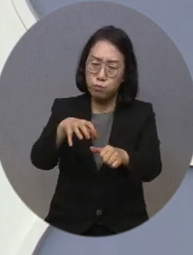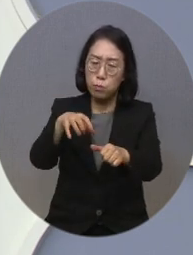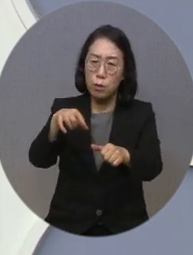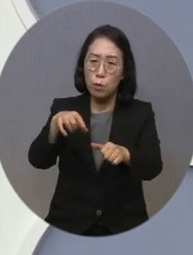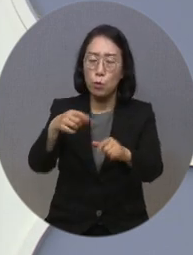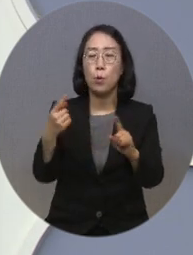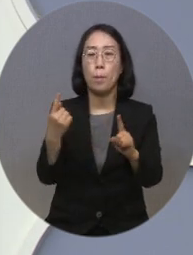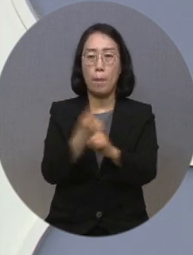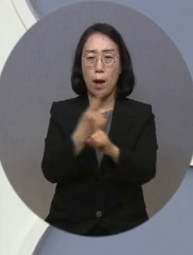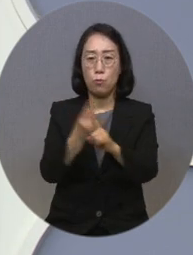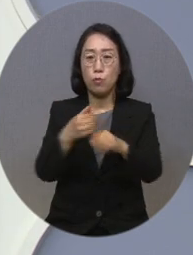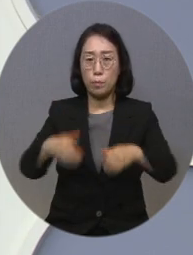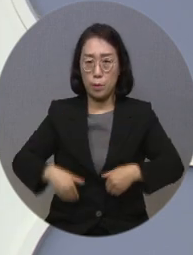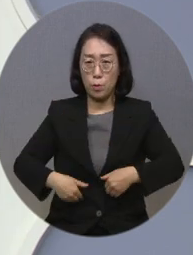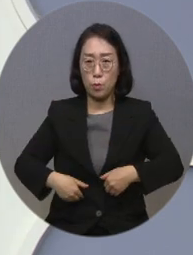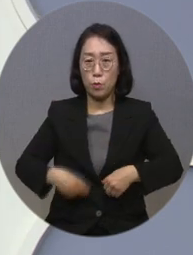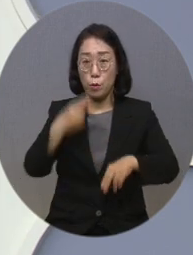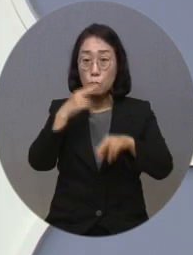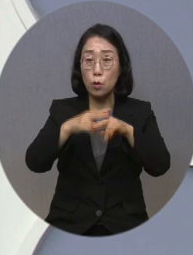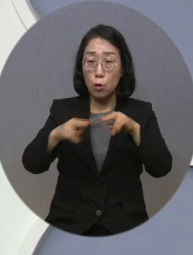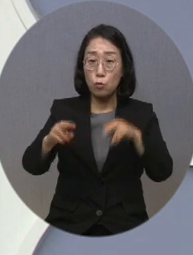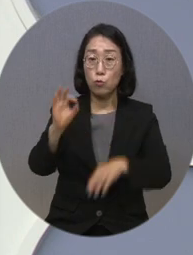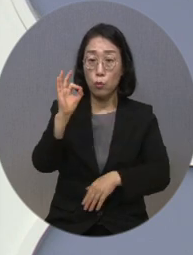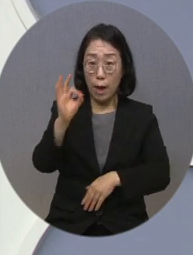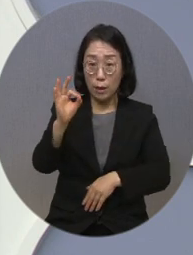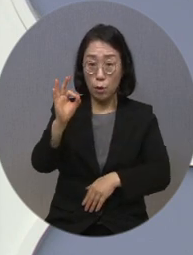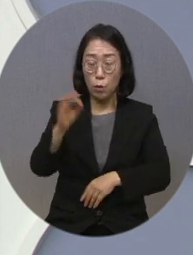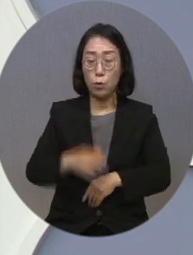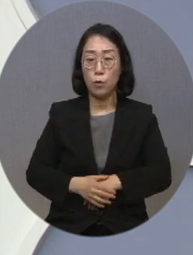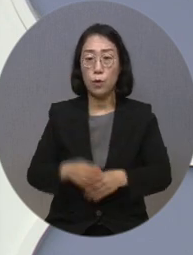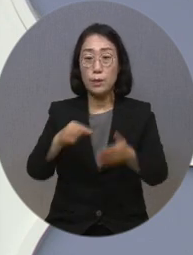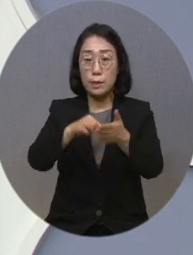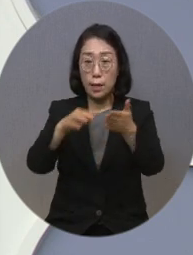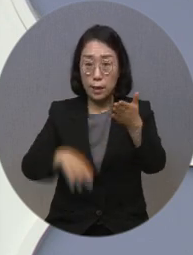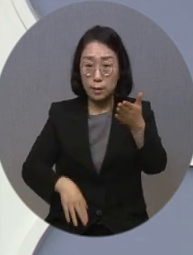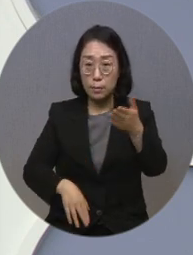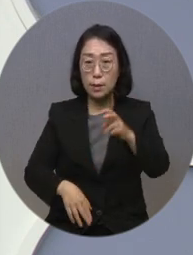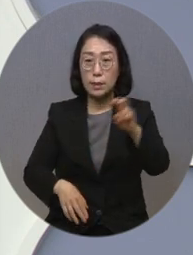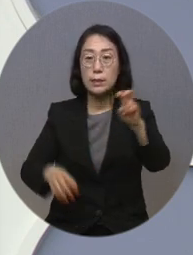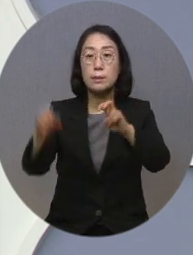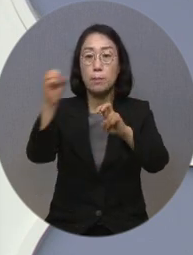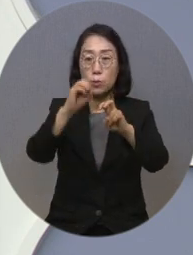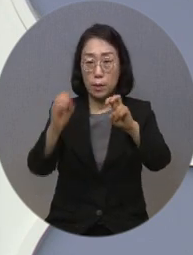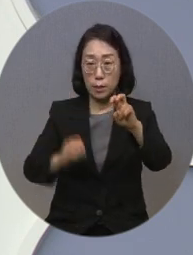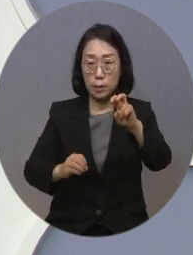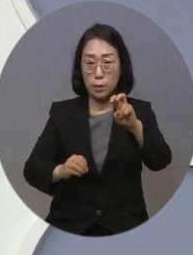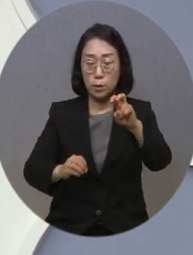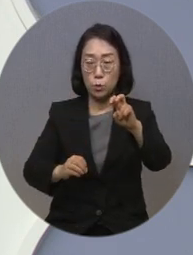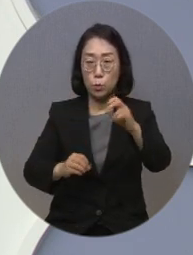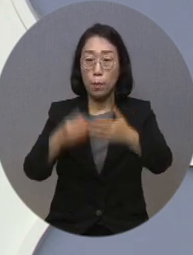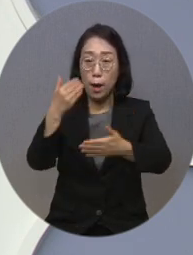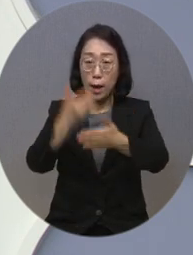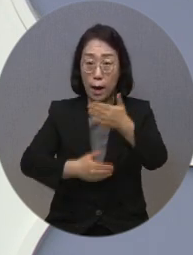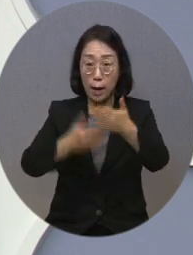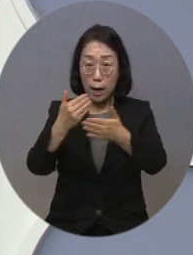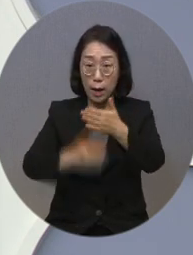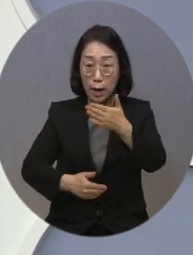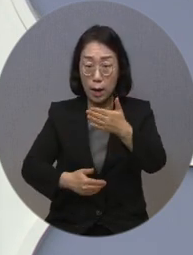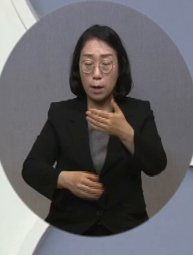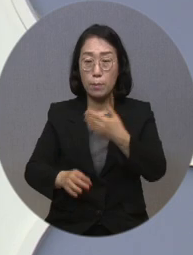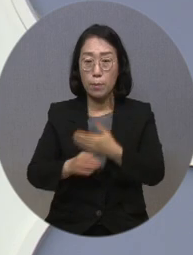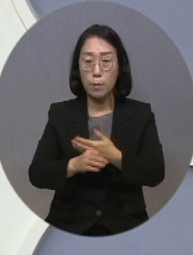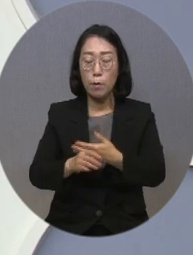되고 그래서 유류 가격 정도를 그런 들어간 세금을 한 20% 정도 감면을 해주면